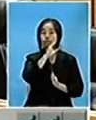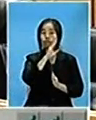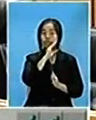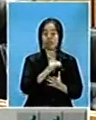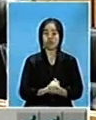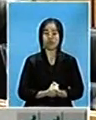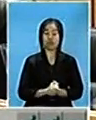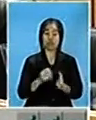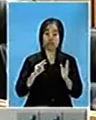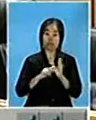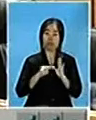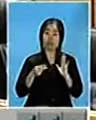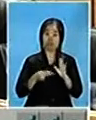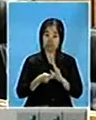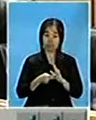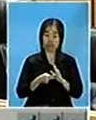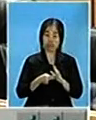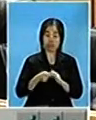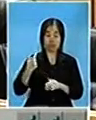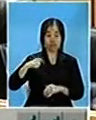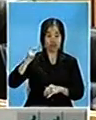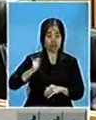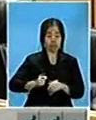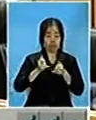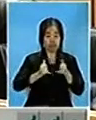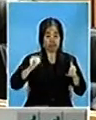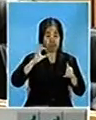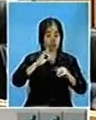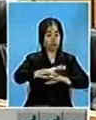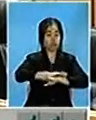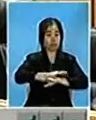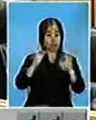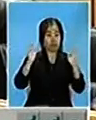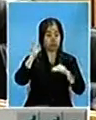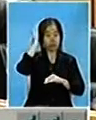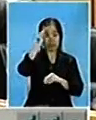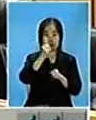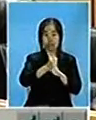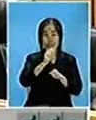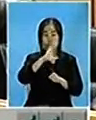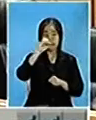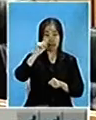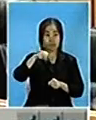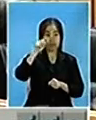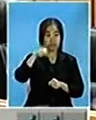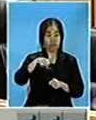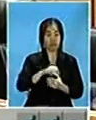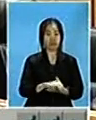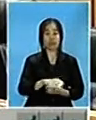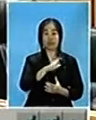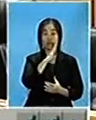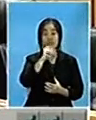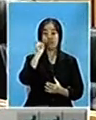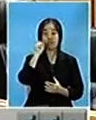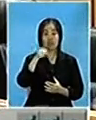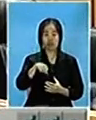ก็คือไม่ต้องมีตุลาการศาลรัฐธรรมนูญต่อไปใช่หรือไม่ถ้าใช่ผมคิดว่าเป็นค